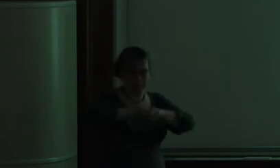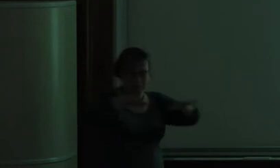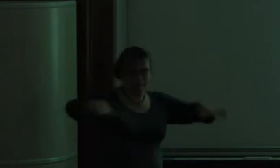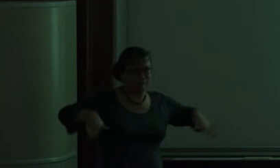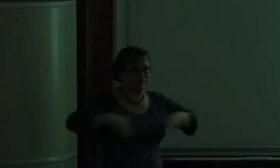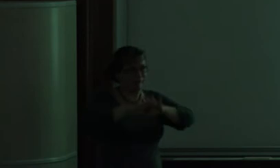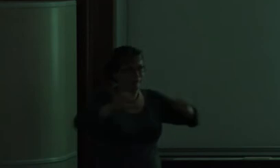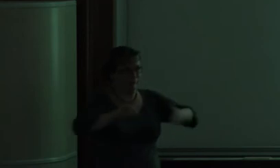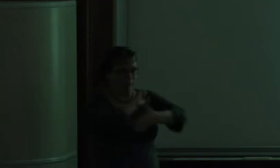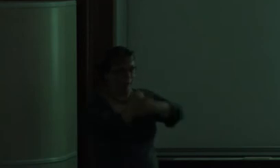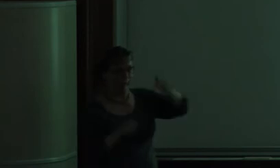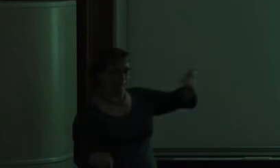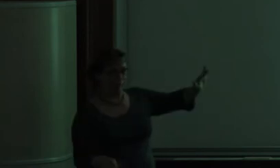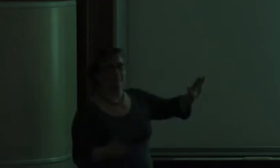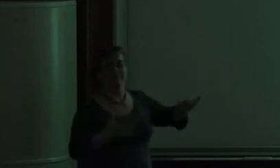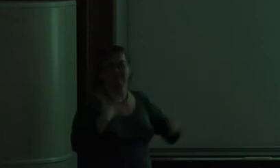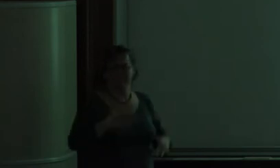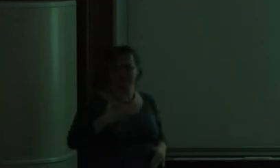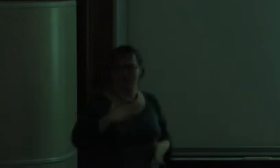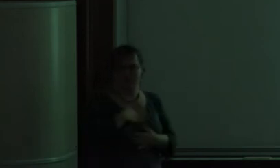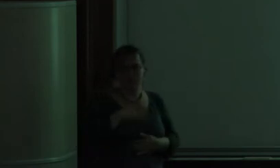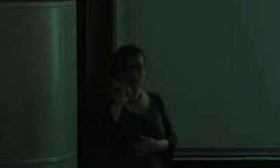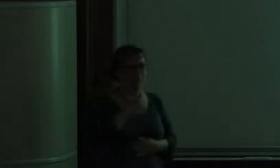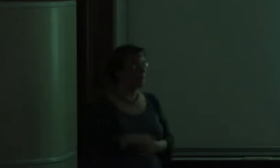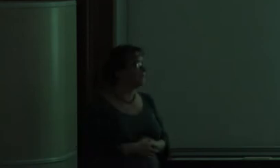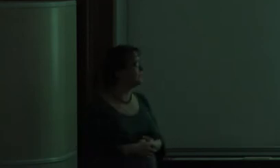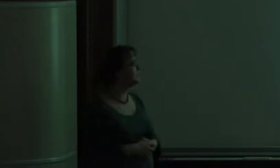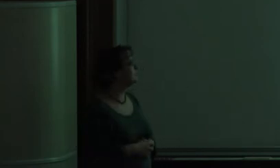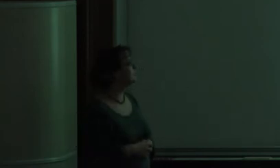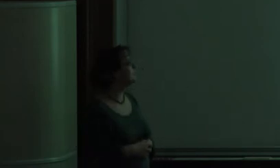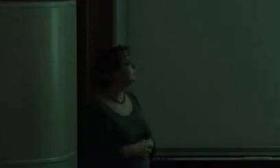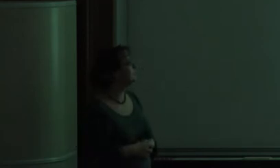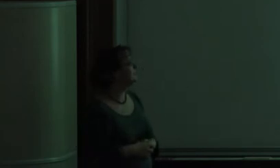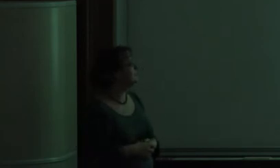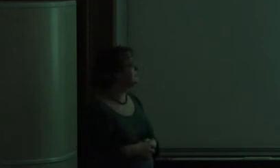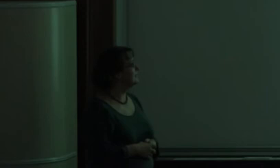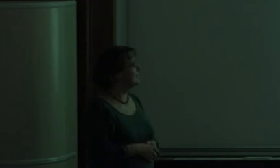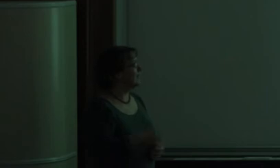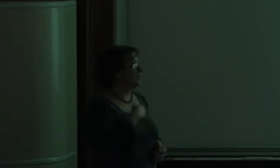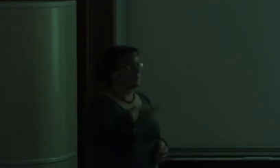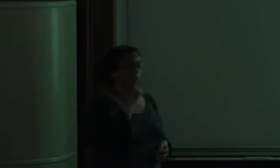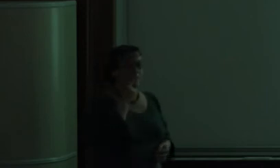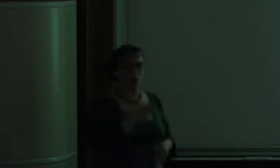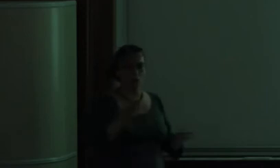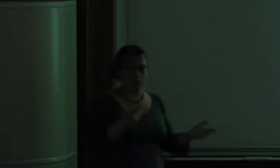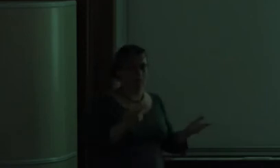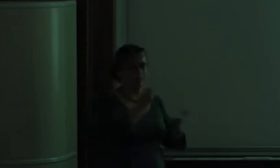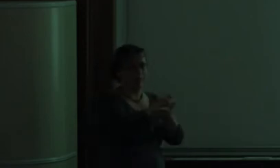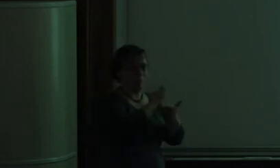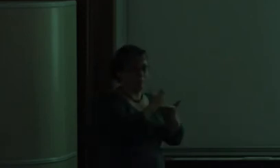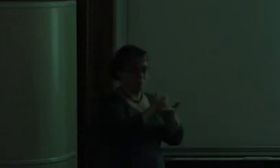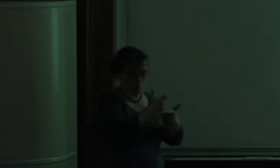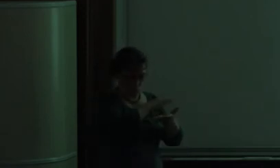Eh bien, parce que ici, là, cette idée de faire des transformations, c'est-à-dire de prendre un flux de données et